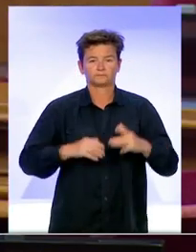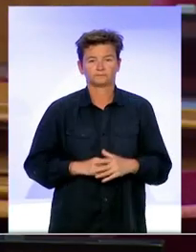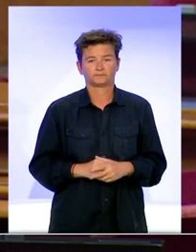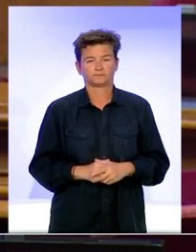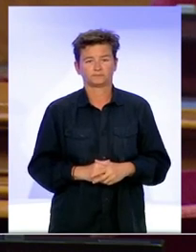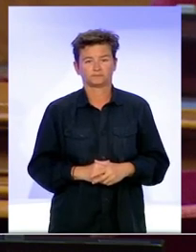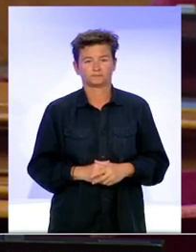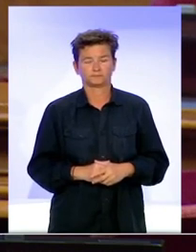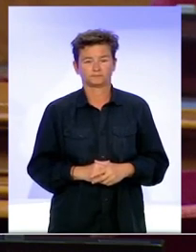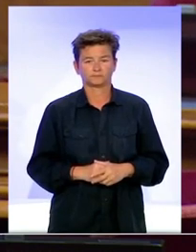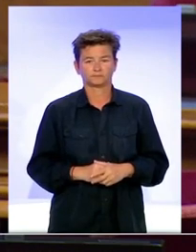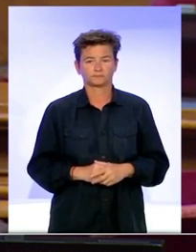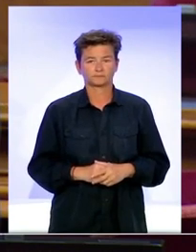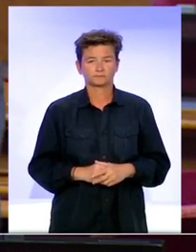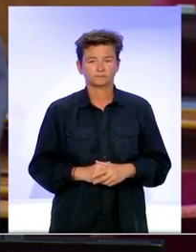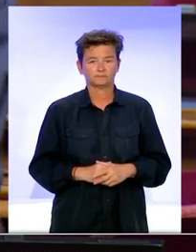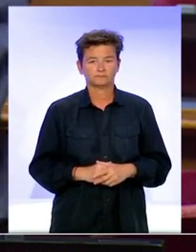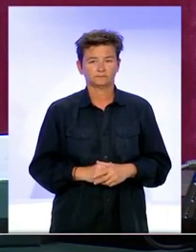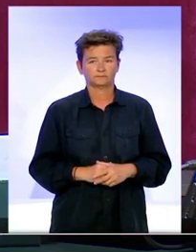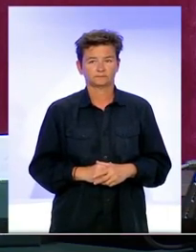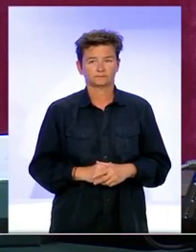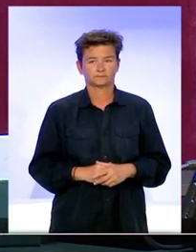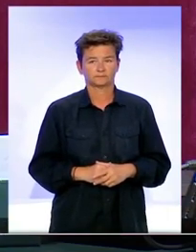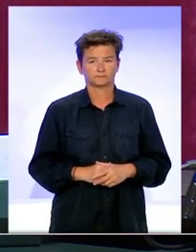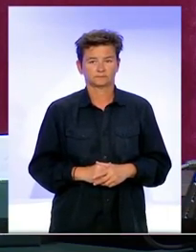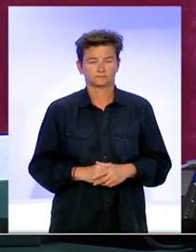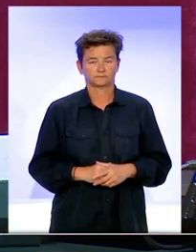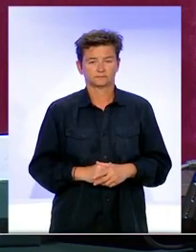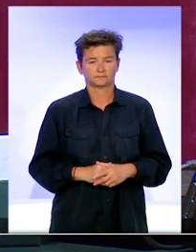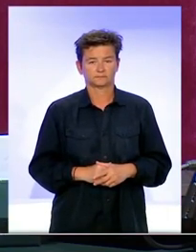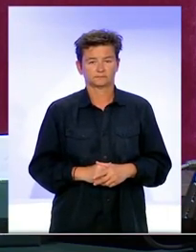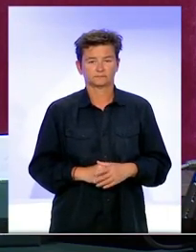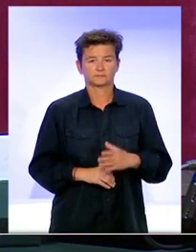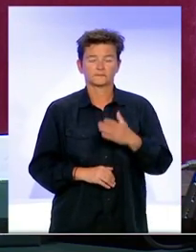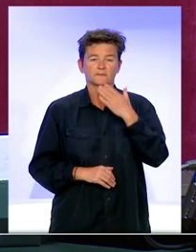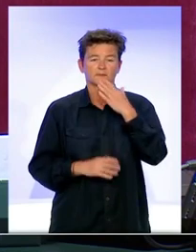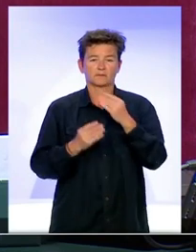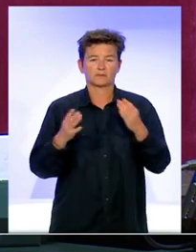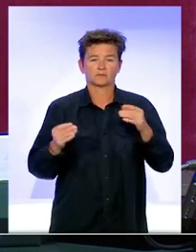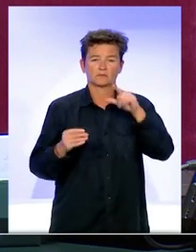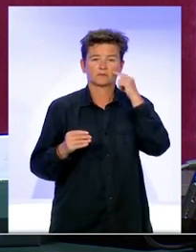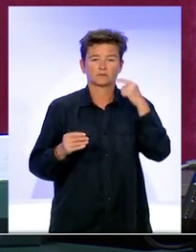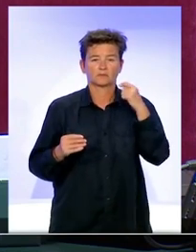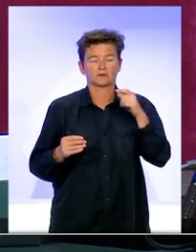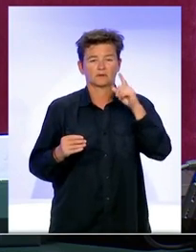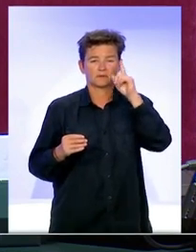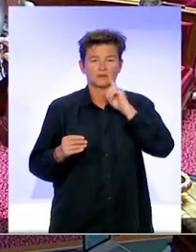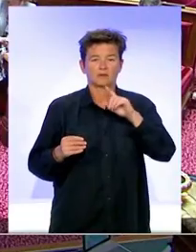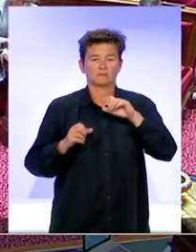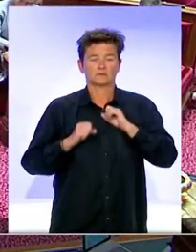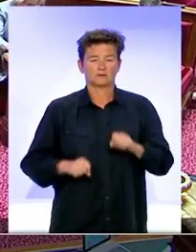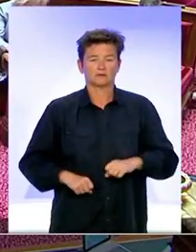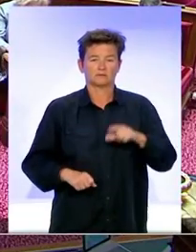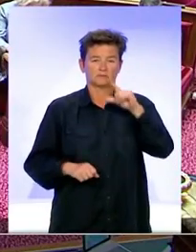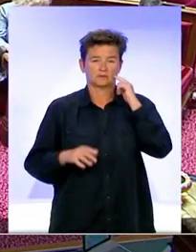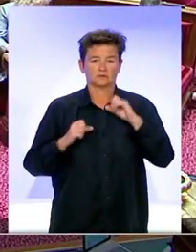la parole est au ministre de la Culture, M. Franck Riester. Merci beaucoup, Monsieur le Président, Mesdames les Sénatrices, Messieurs les